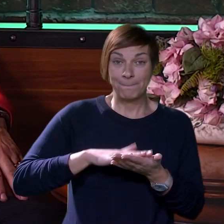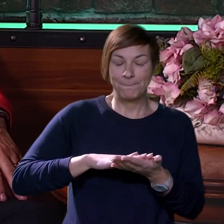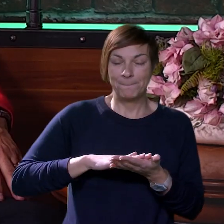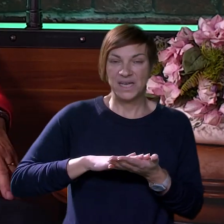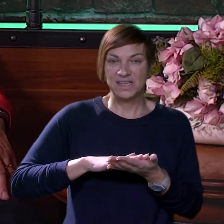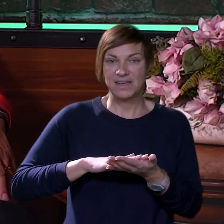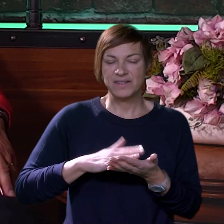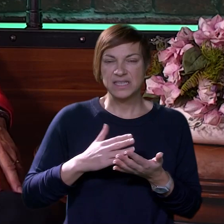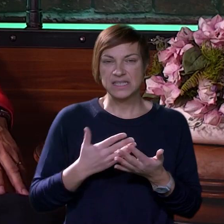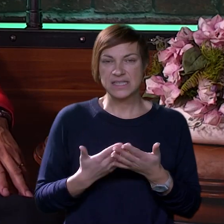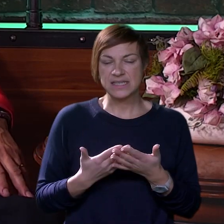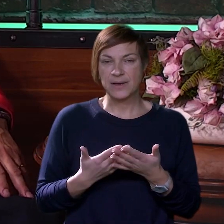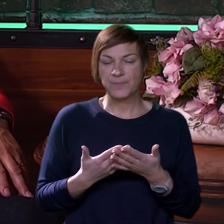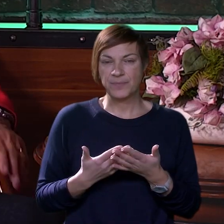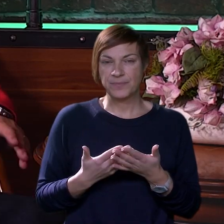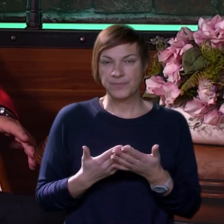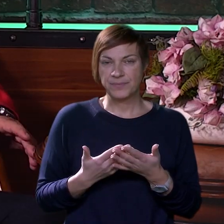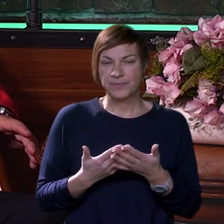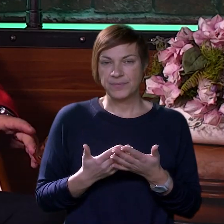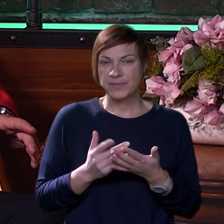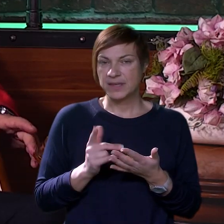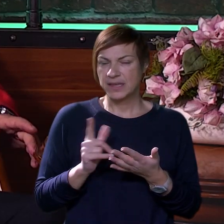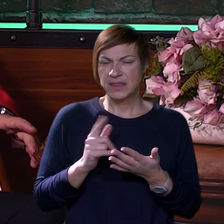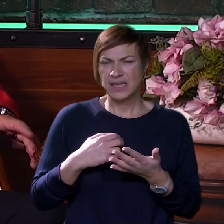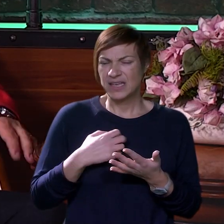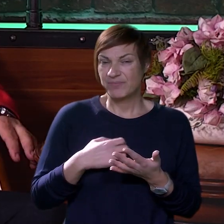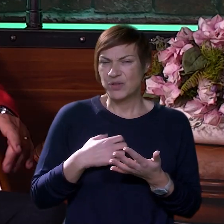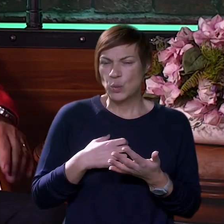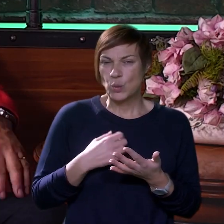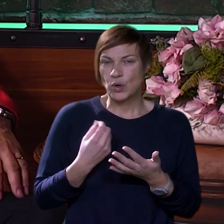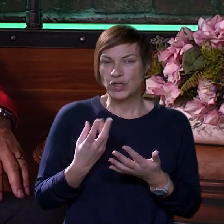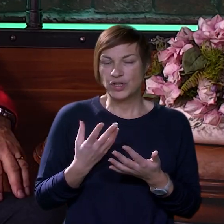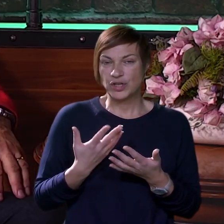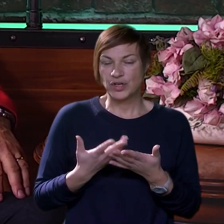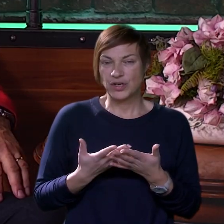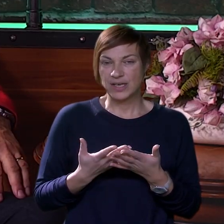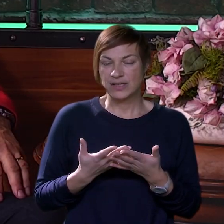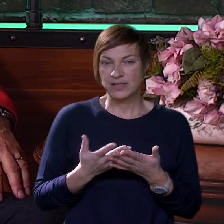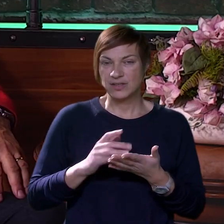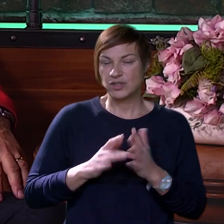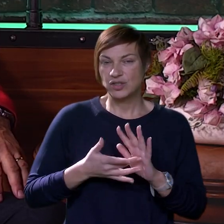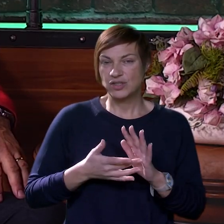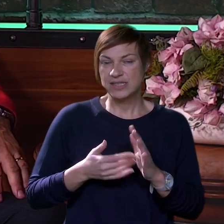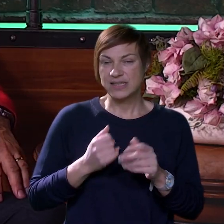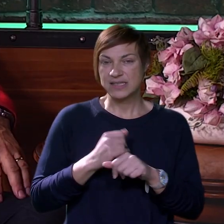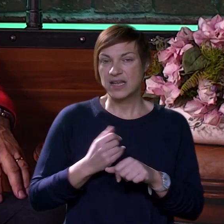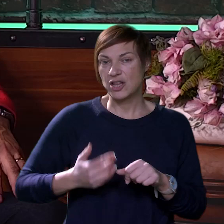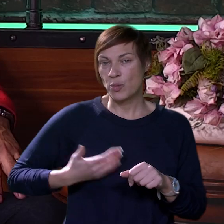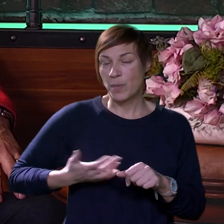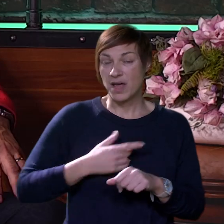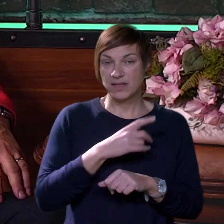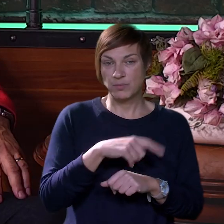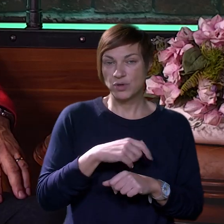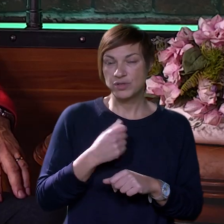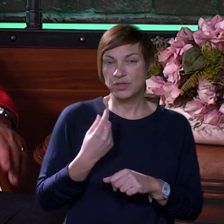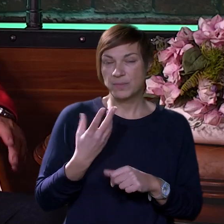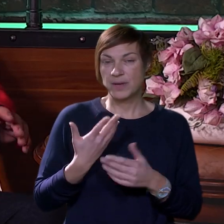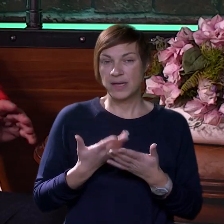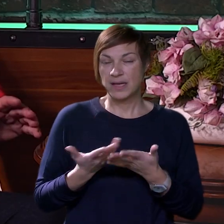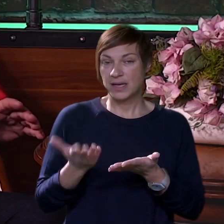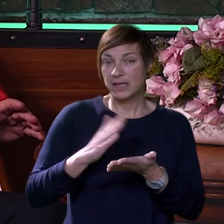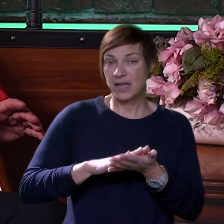padavice, jel? Znači, u momentu nije nimalo ugodno kad to su sve radilo se o mladim ljudima.